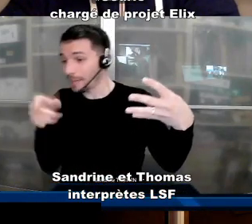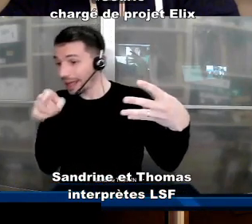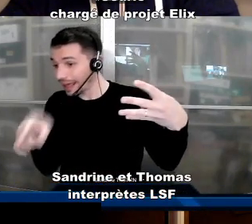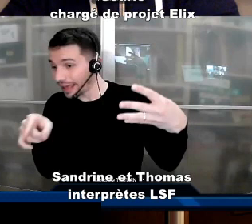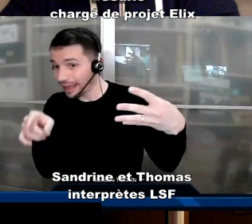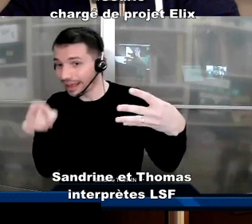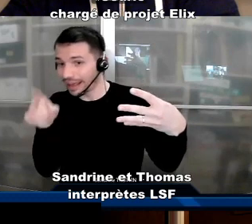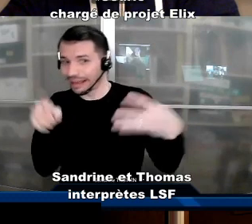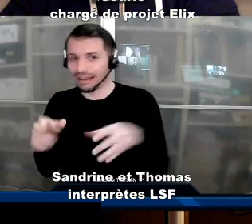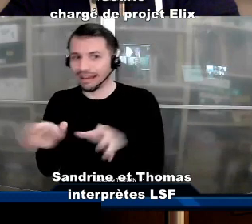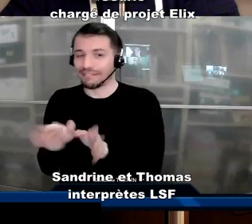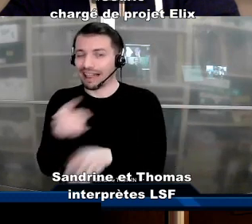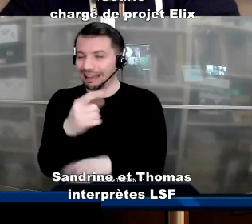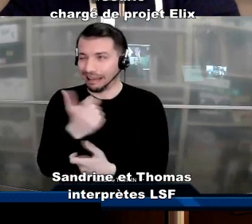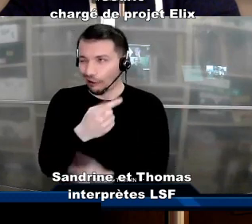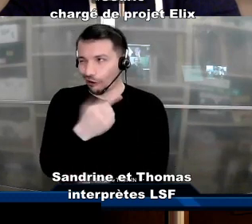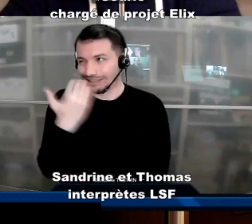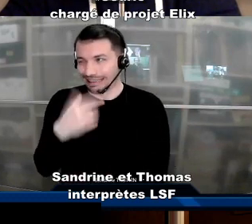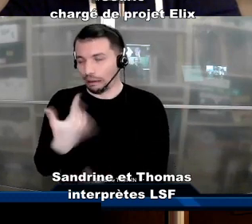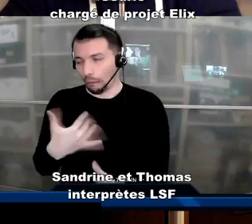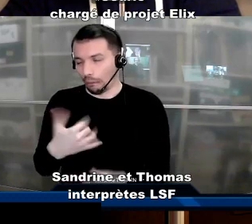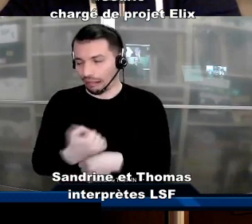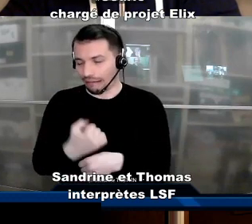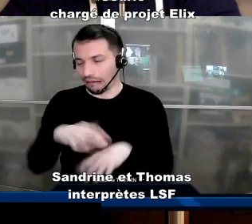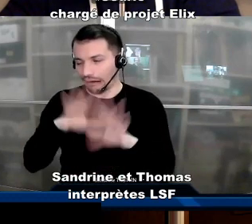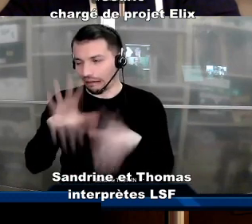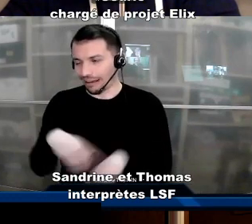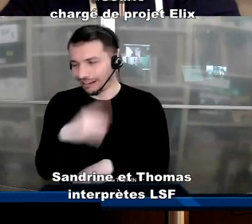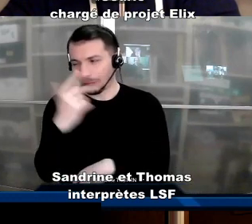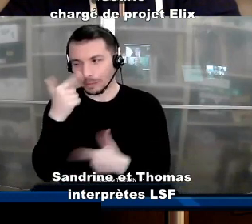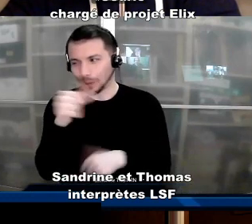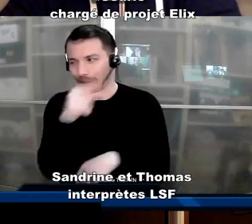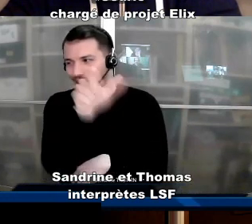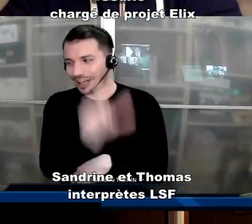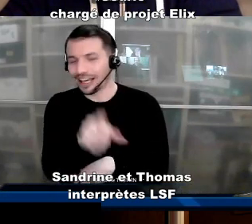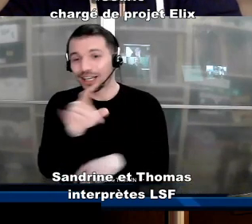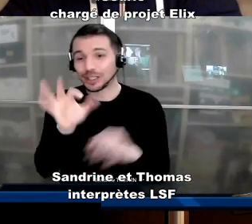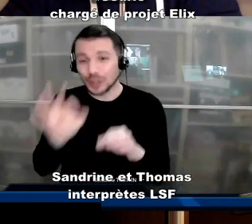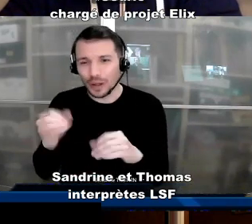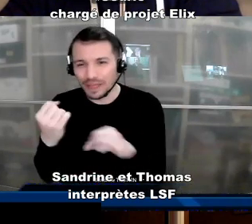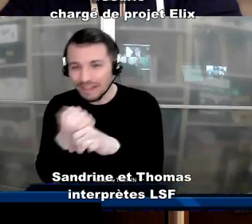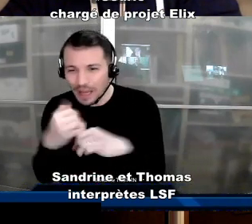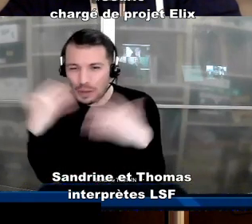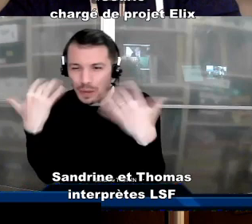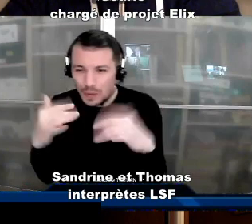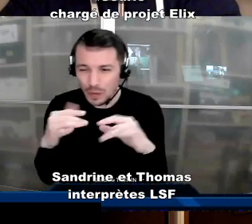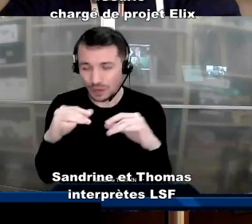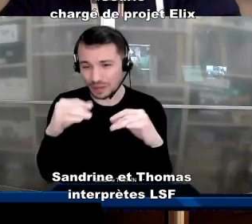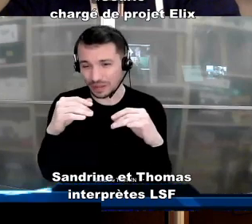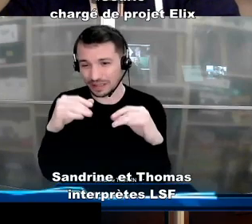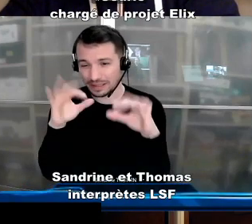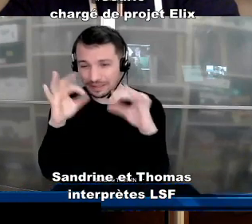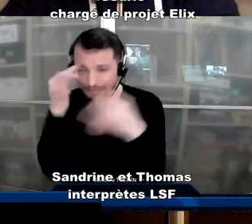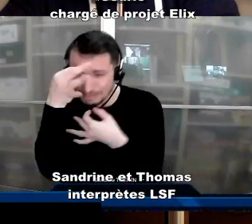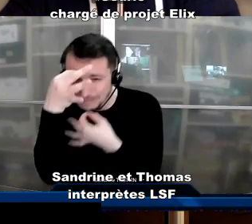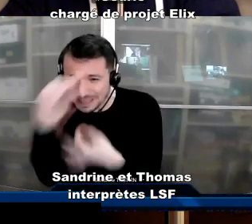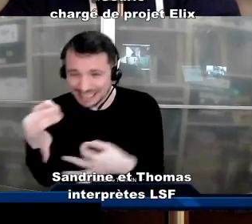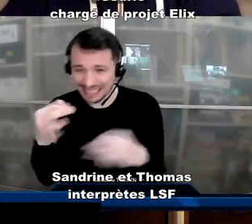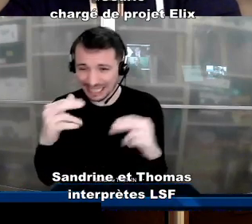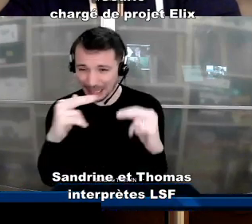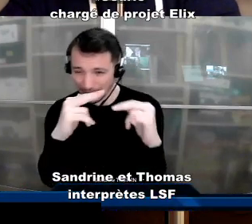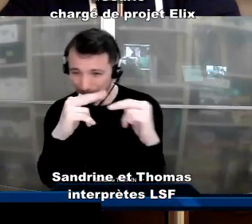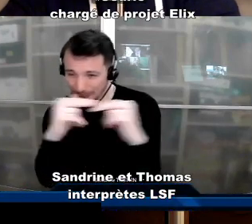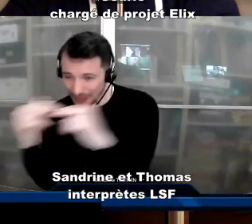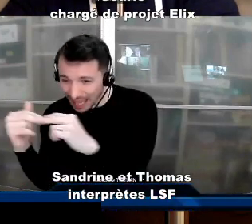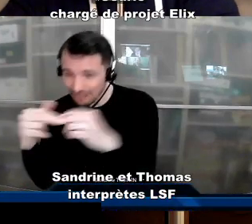Fanny rigole, mais. C'est tout un travail très minutieux, c'est toute une chaîne assez minutieuse en fait. Voilà, il faut créer